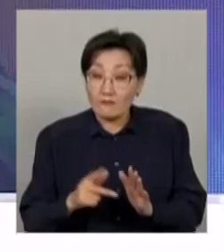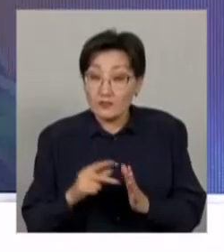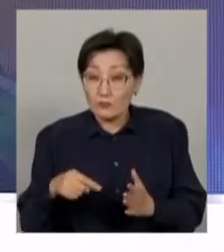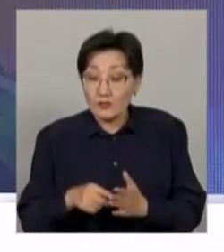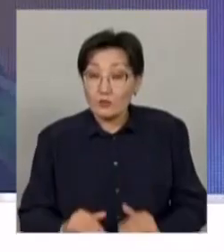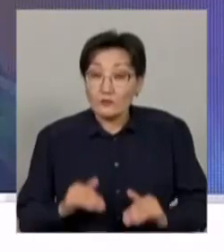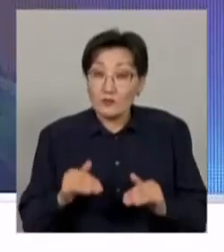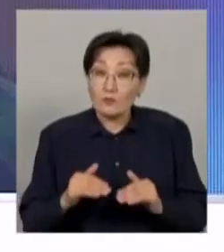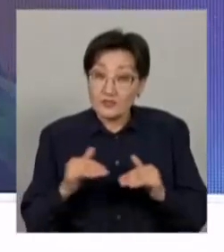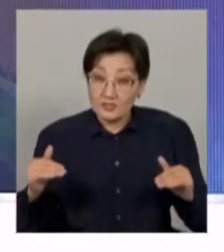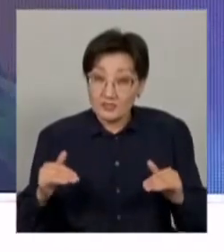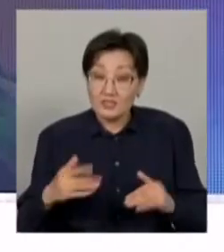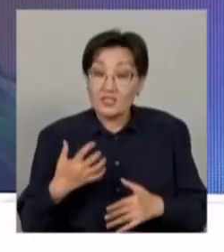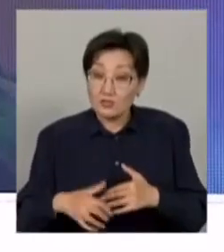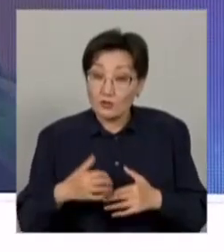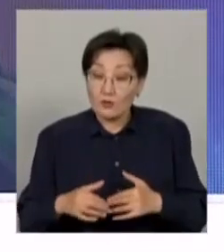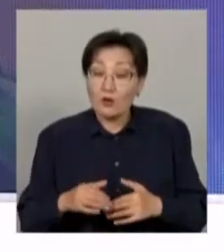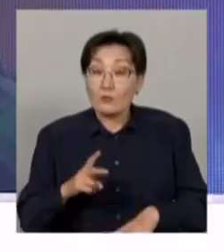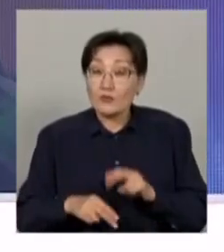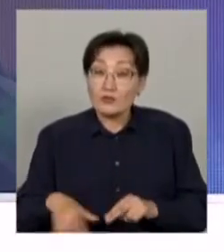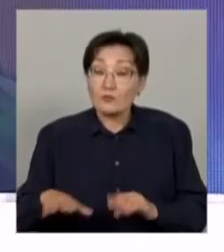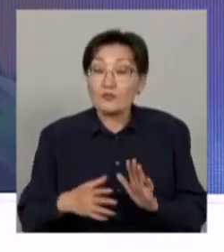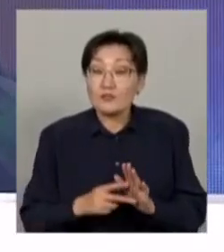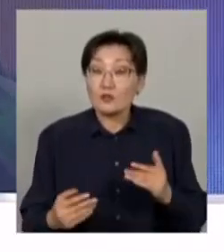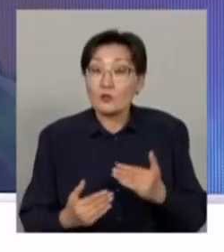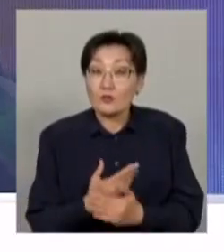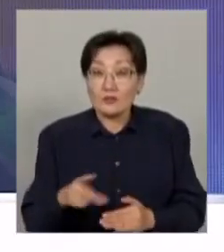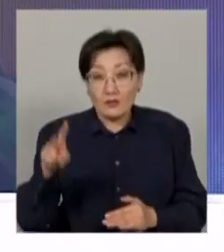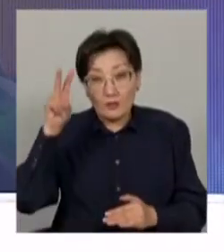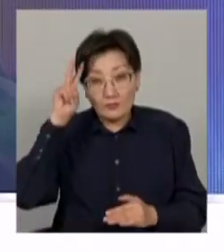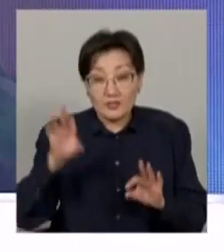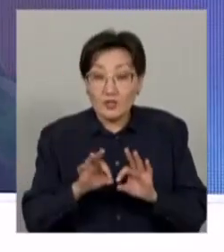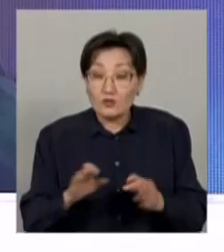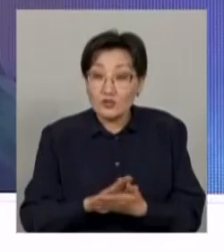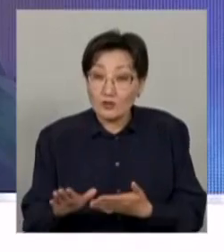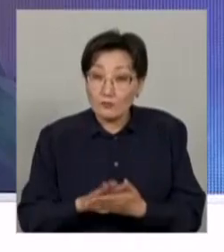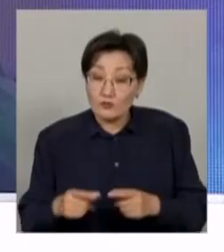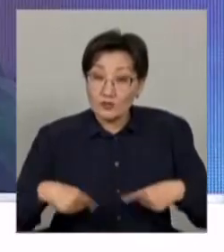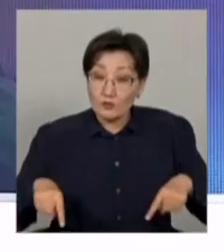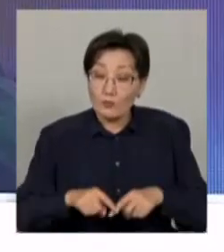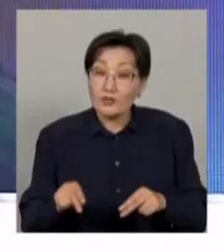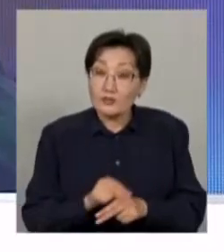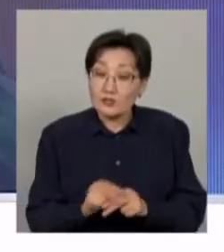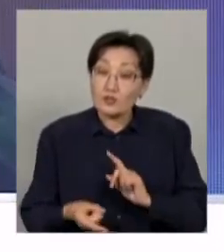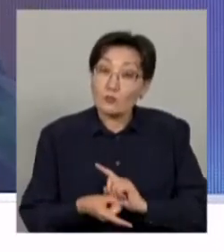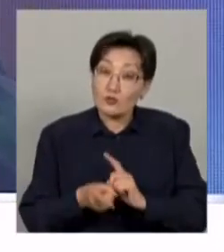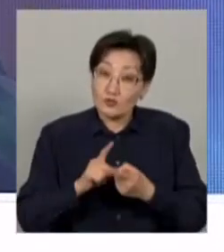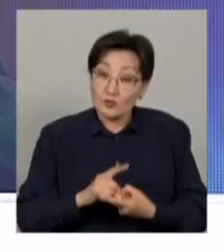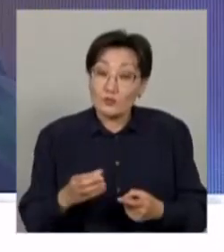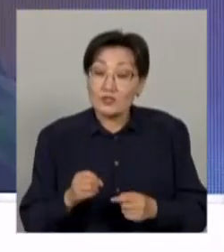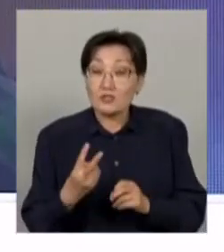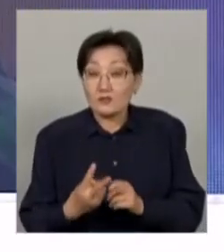городах с высокого уровня на средний, построить 7 новых канализационно-очистных станций, провести реконструкцию и модернизацию